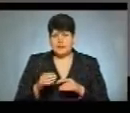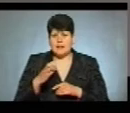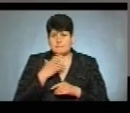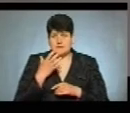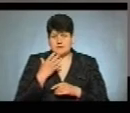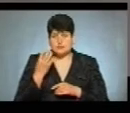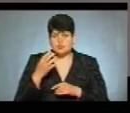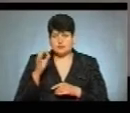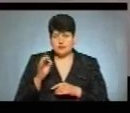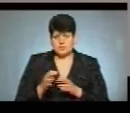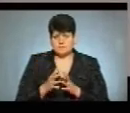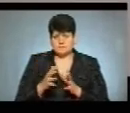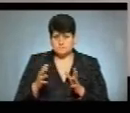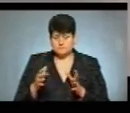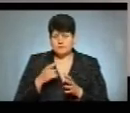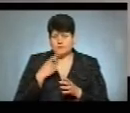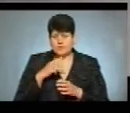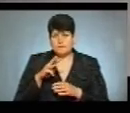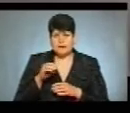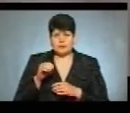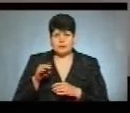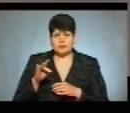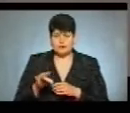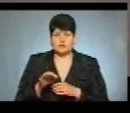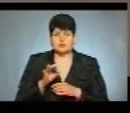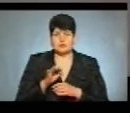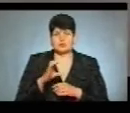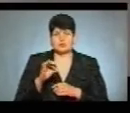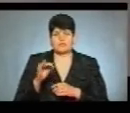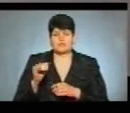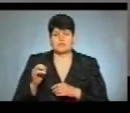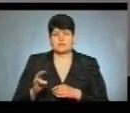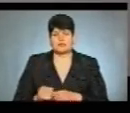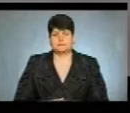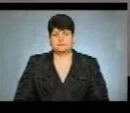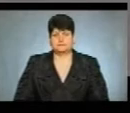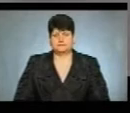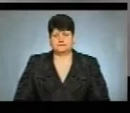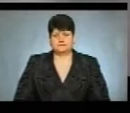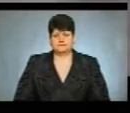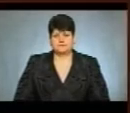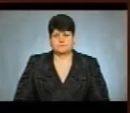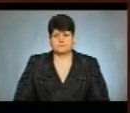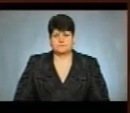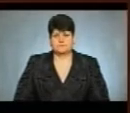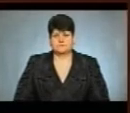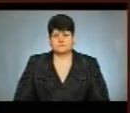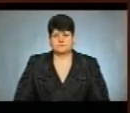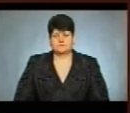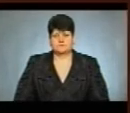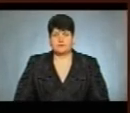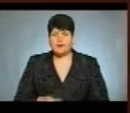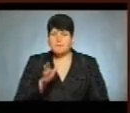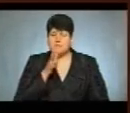40%, повідомила метеоролог обласного гідрометеоцентру Оксана Софінська. Соломія Струз, Юрій Багрій, новини. Під